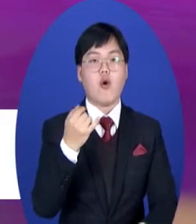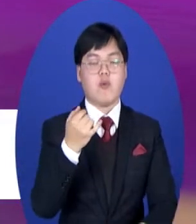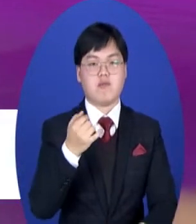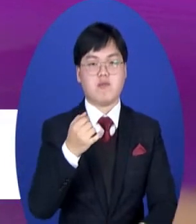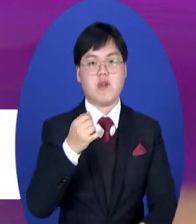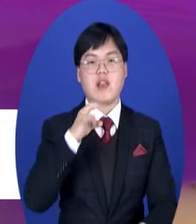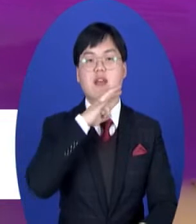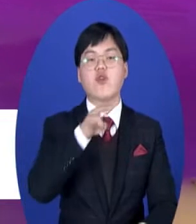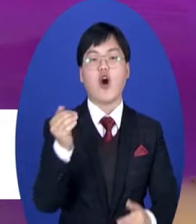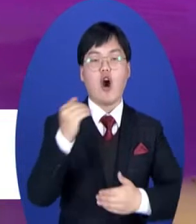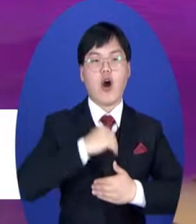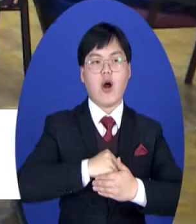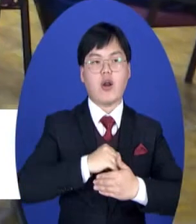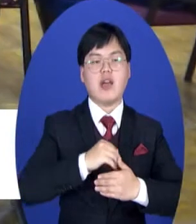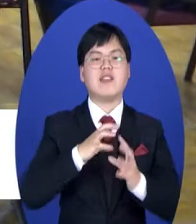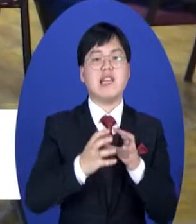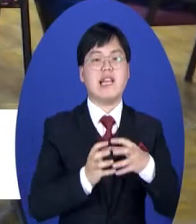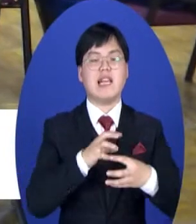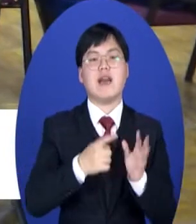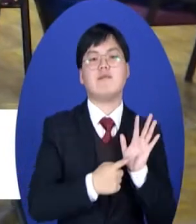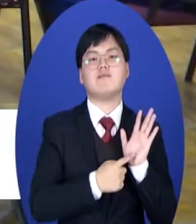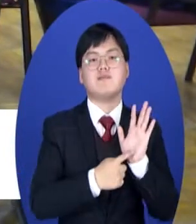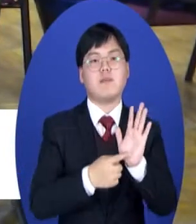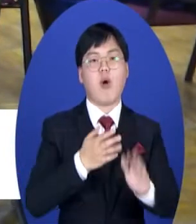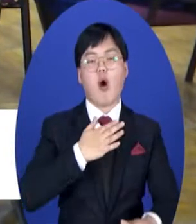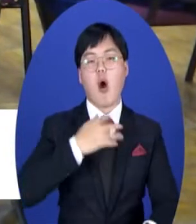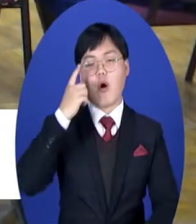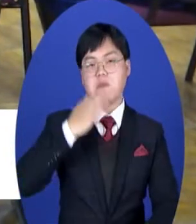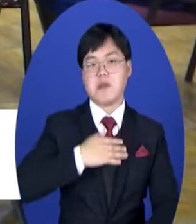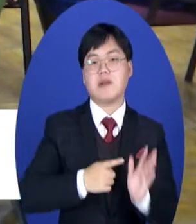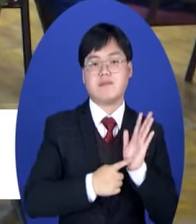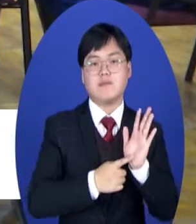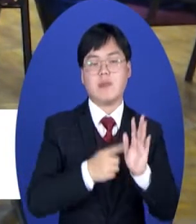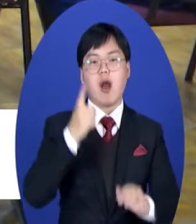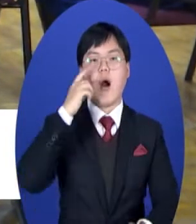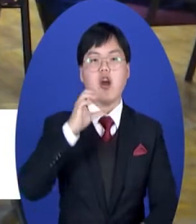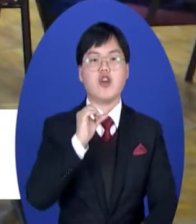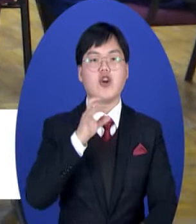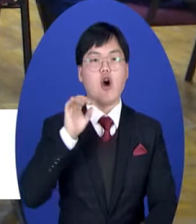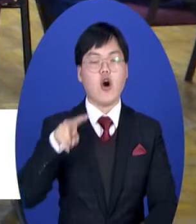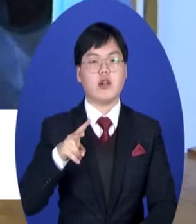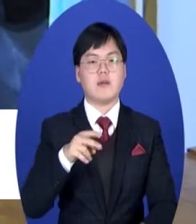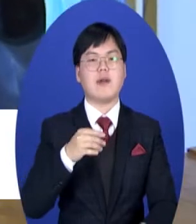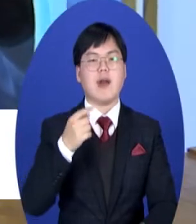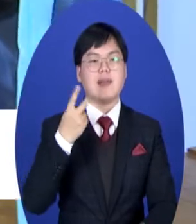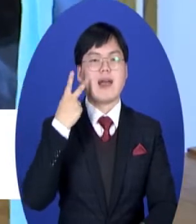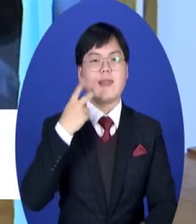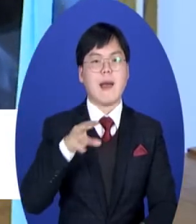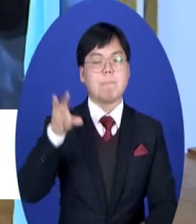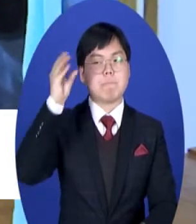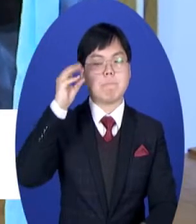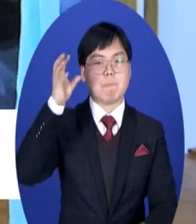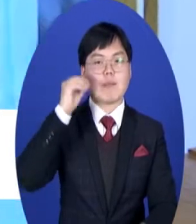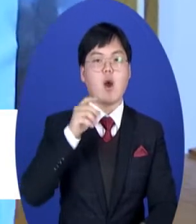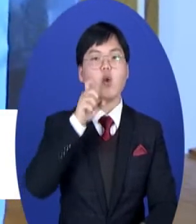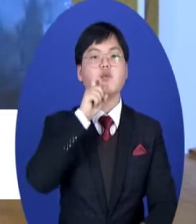энэ бол дэлхийд байхгүй ардын урлаг гэдгийг баттгасан. Монгол уламжлалт ерөөлөө хүмбэр уншиж цээжилж байгаасаа гэж тэрээр ярьж байсан